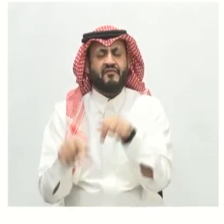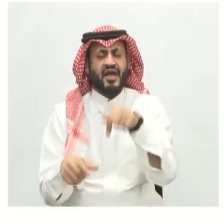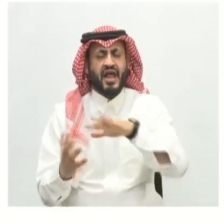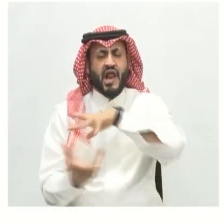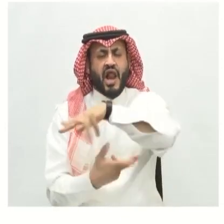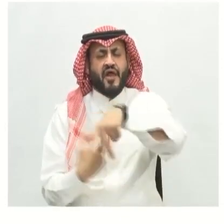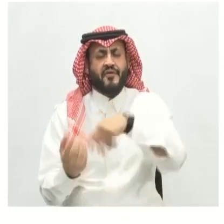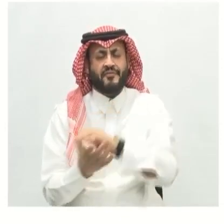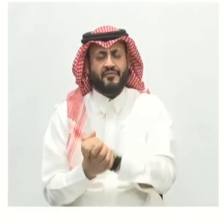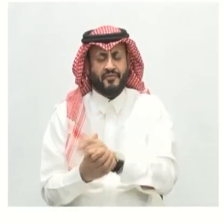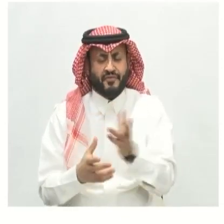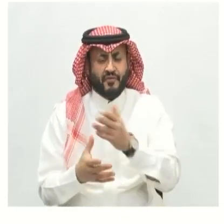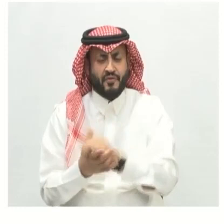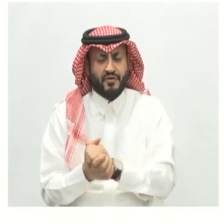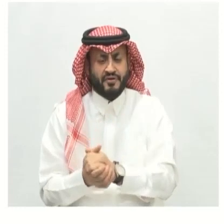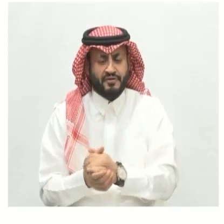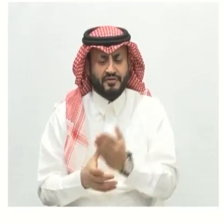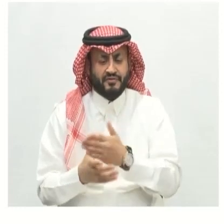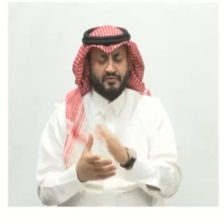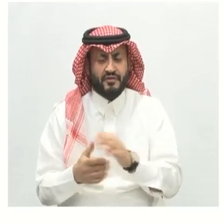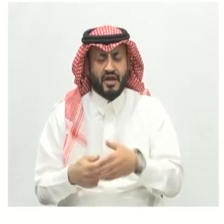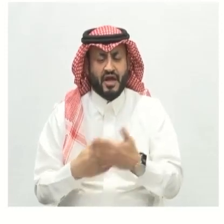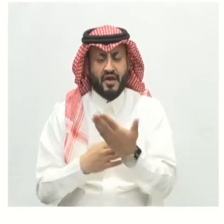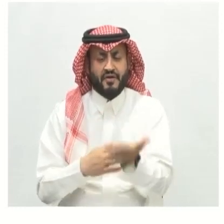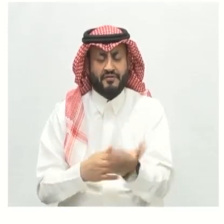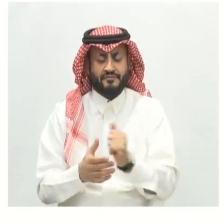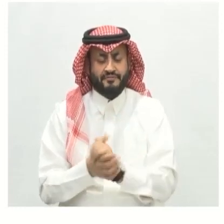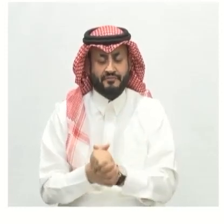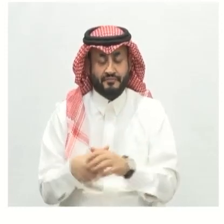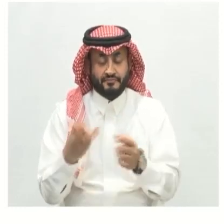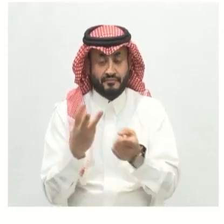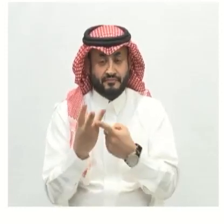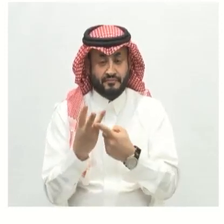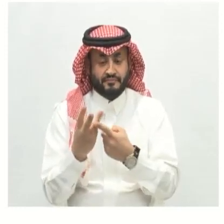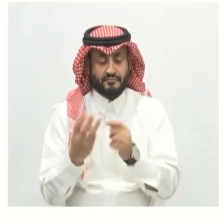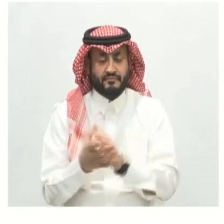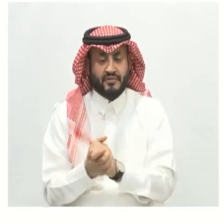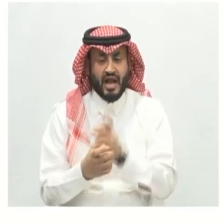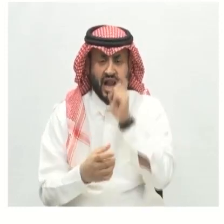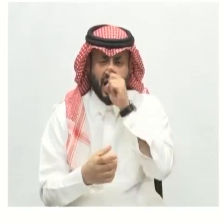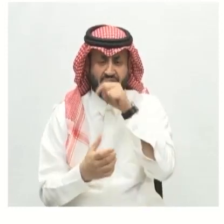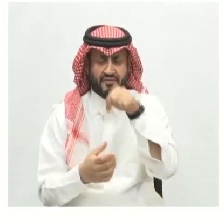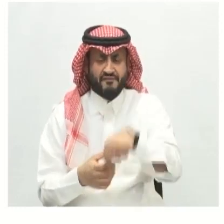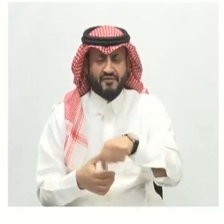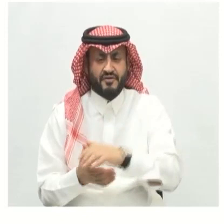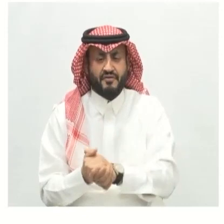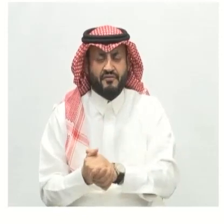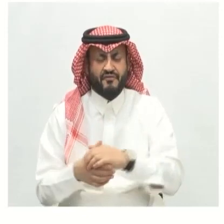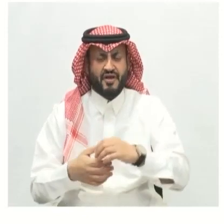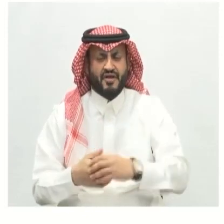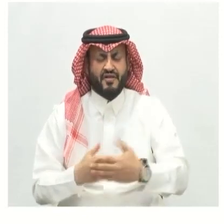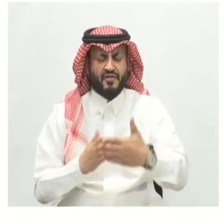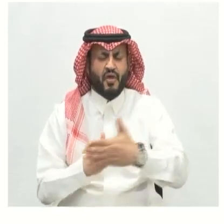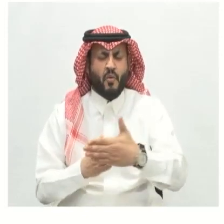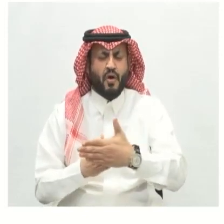لتحقيق بارك الله فيكم الرساله ثالثا لابد من وجود ضوابط ورواد